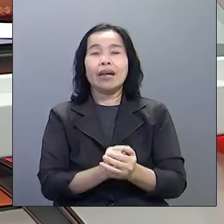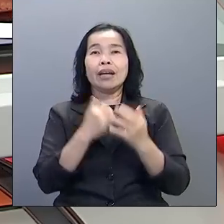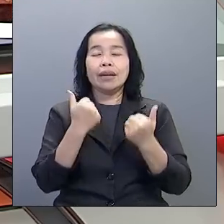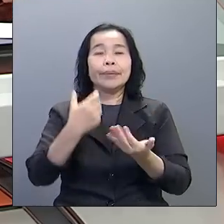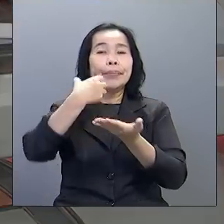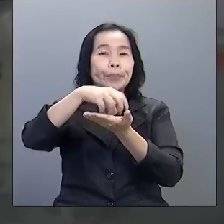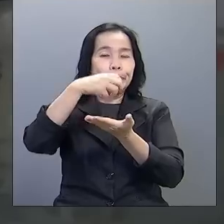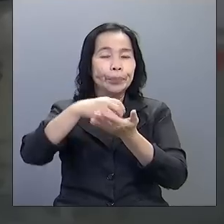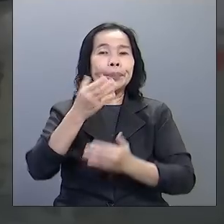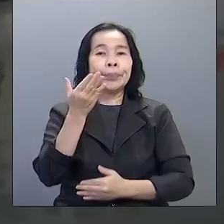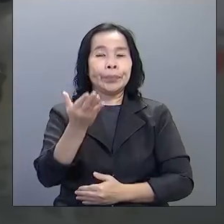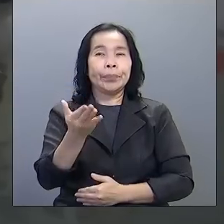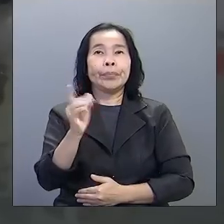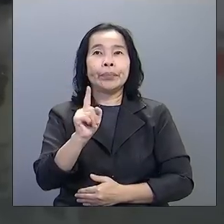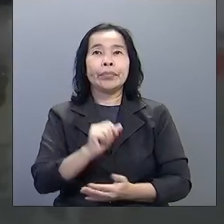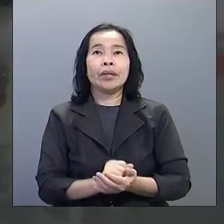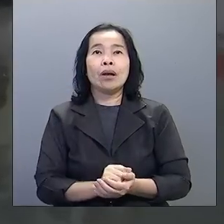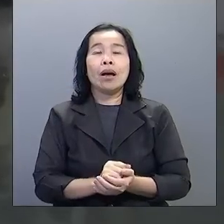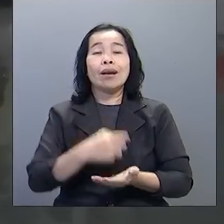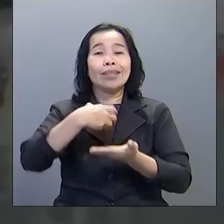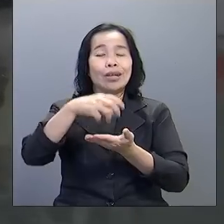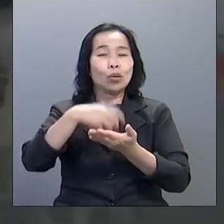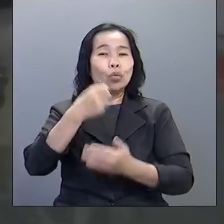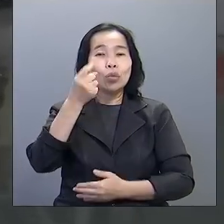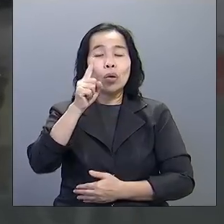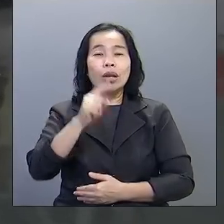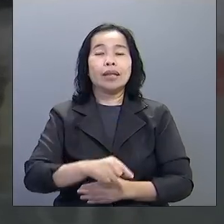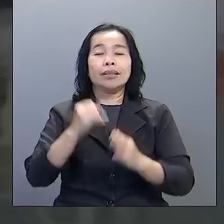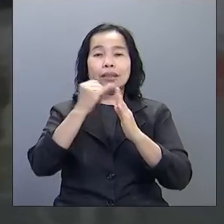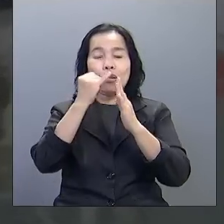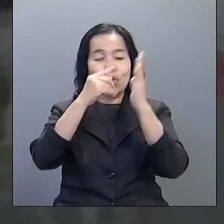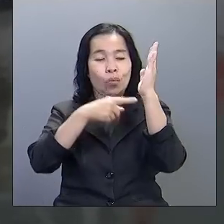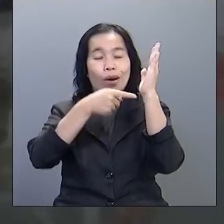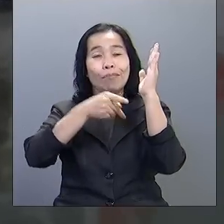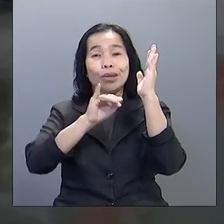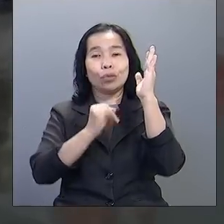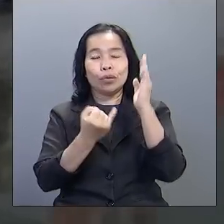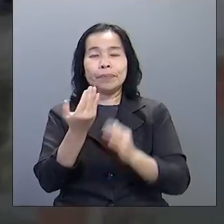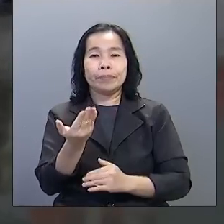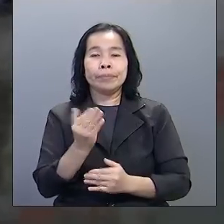ดล่าสุดจากคุณอัฟนันอับดุลเลาะค่ะรายงานสดเข้ามาจากอำเภอบางสะพานจังหวัดประจวบคีรีขันธ์